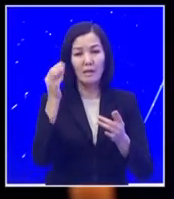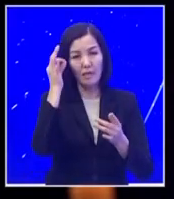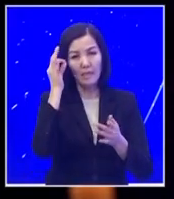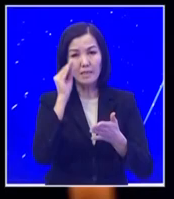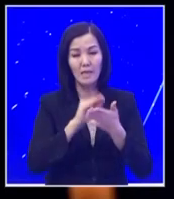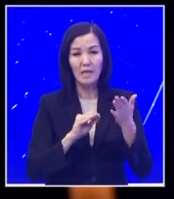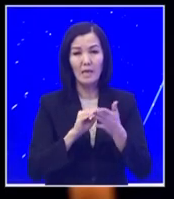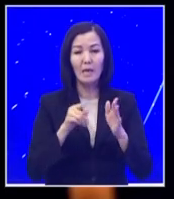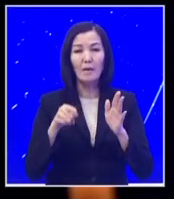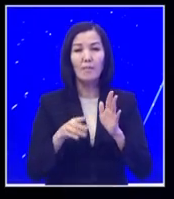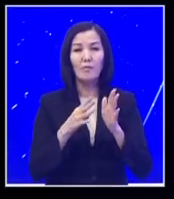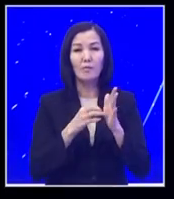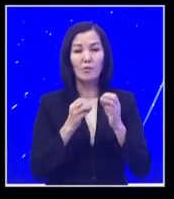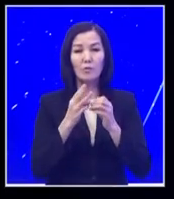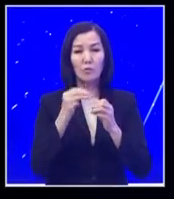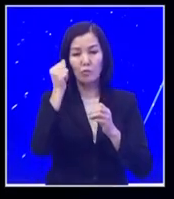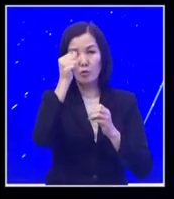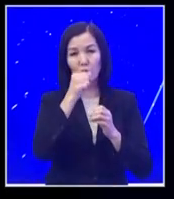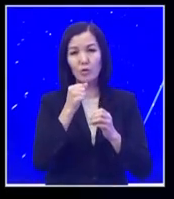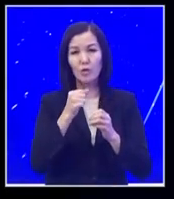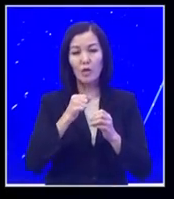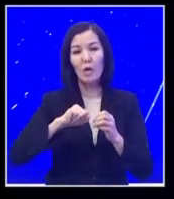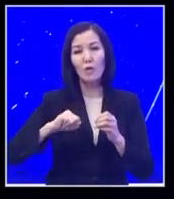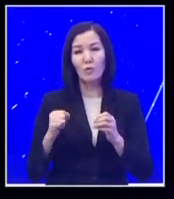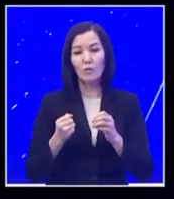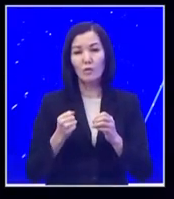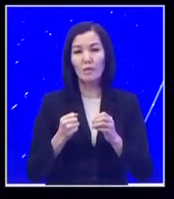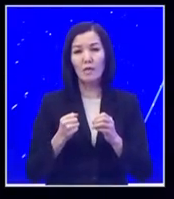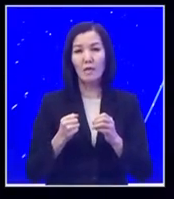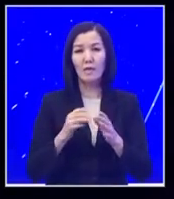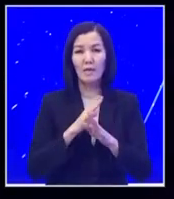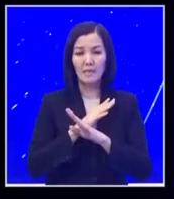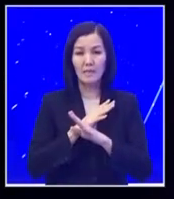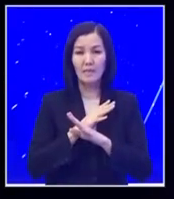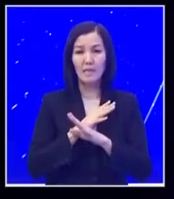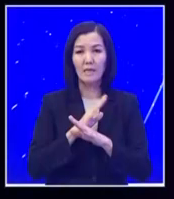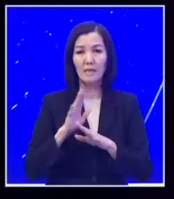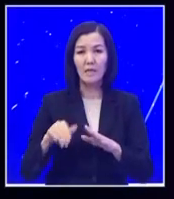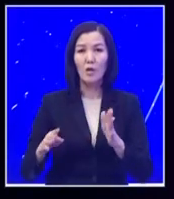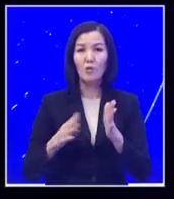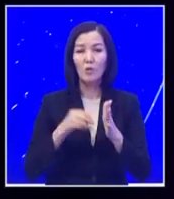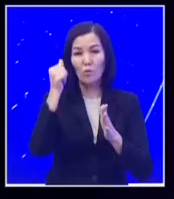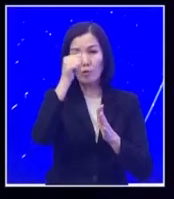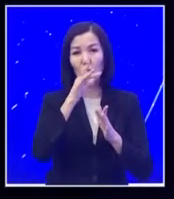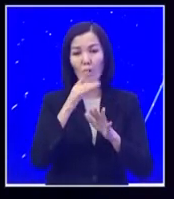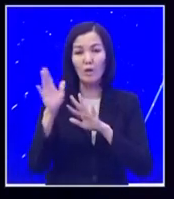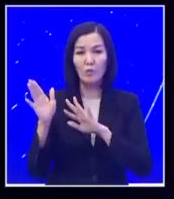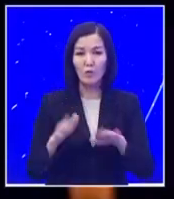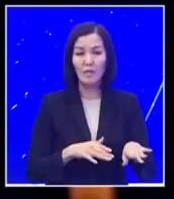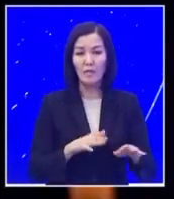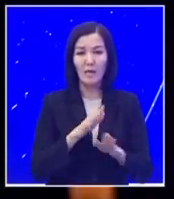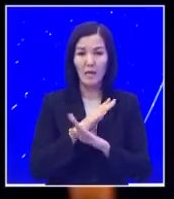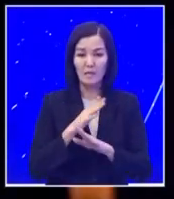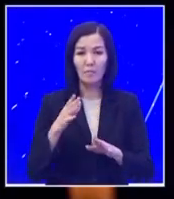революционері 1913-те досының қазасынан 9 жыл өткен соң көз жұмды. Қайтыс боларының алдында Петрович